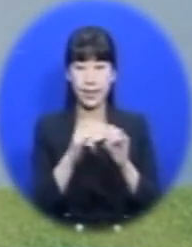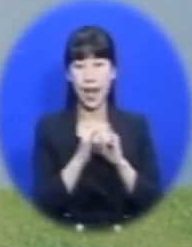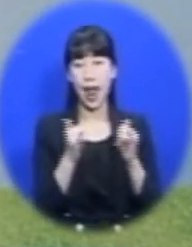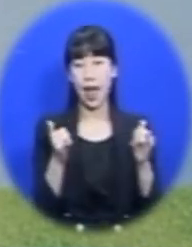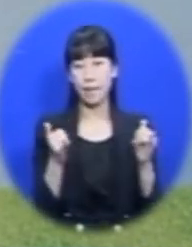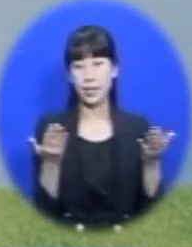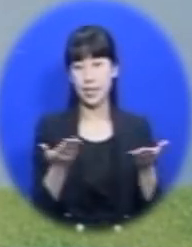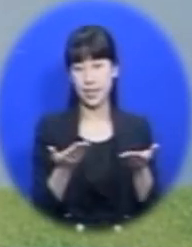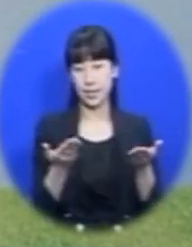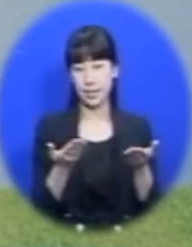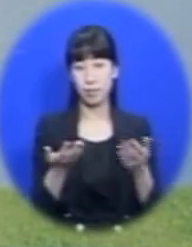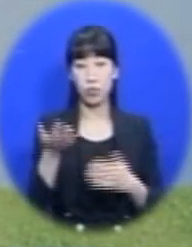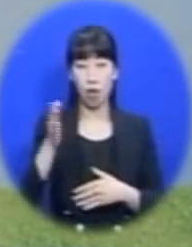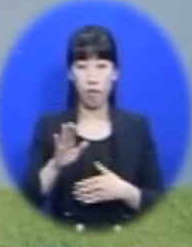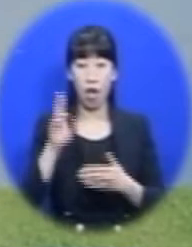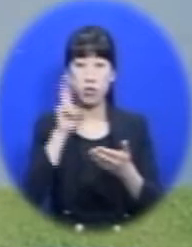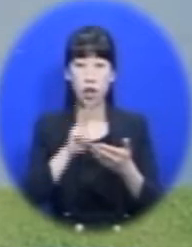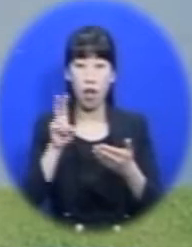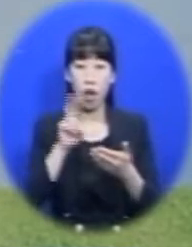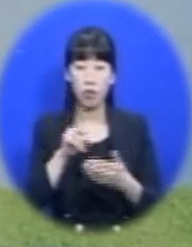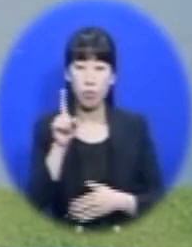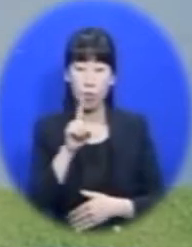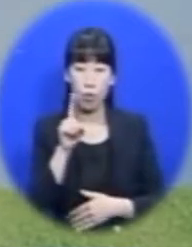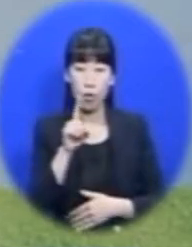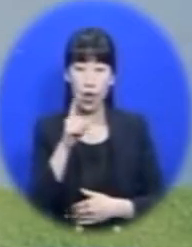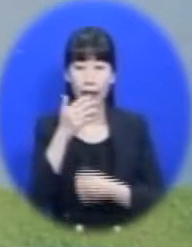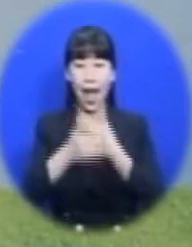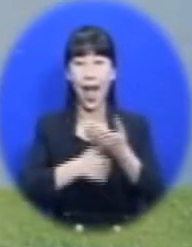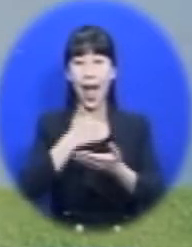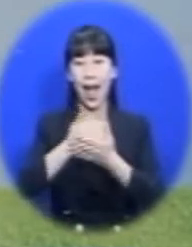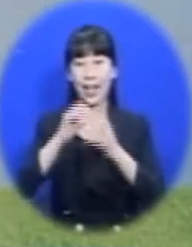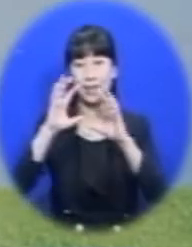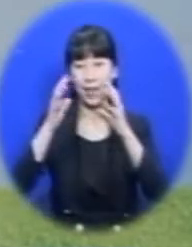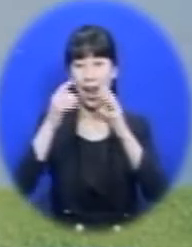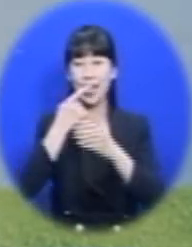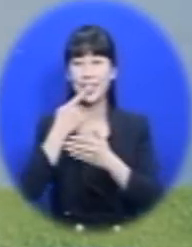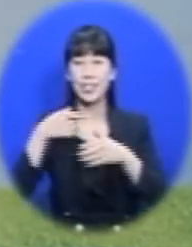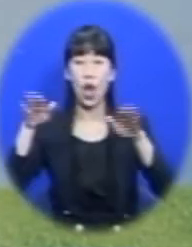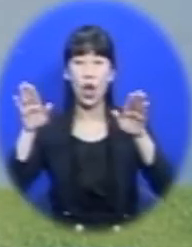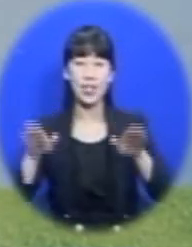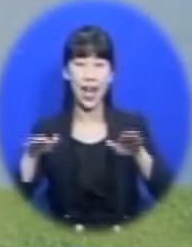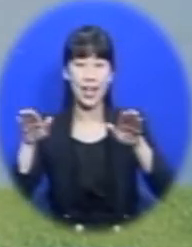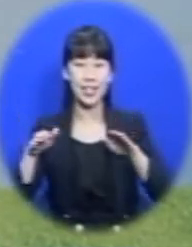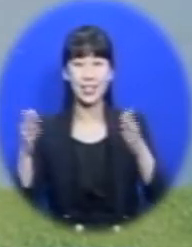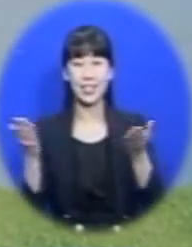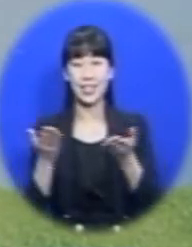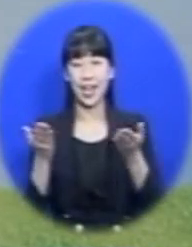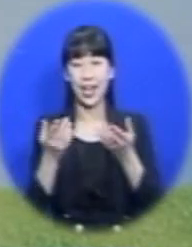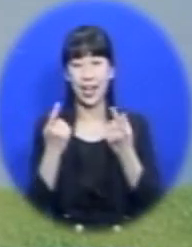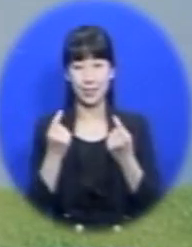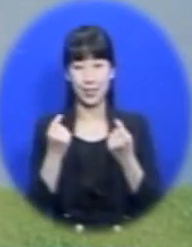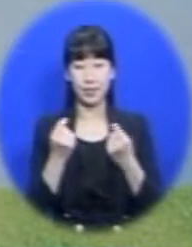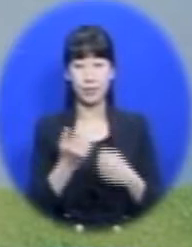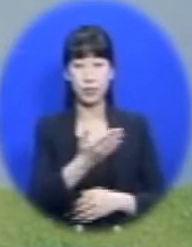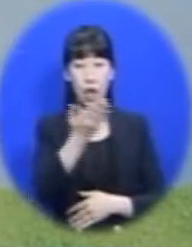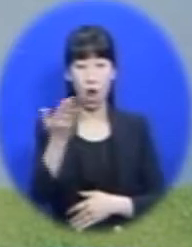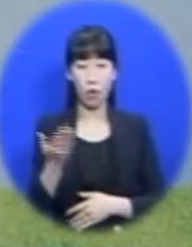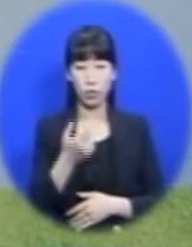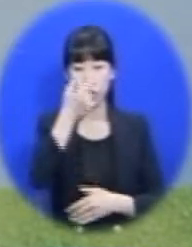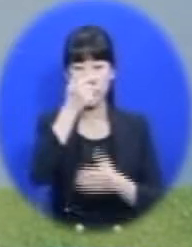기도. 근데 찬양은요, 하나님 나라의 천사들이 하는 일입니다. 그러므로 여러분이